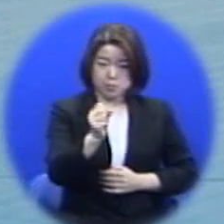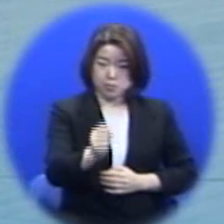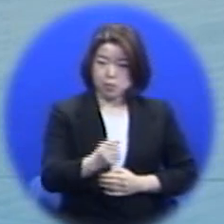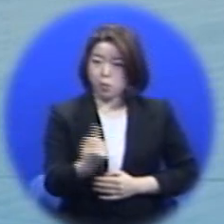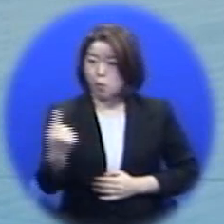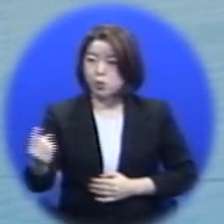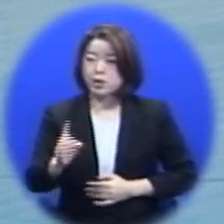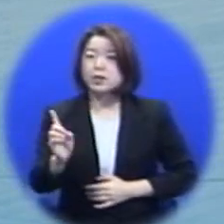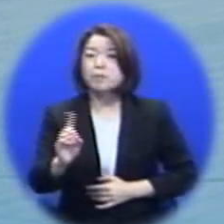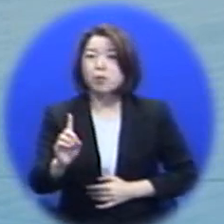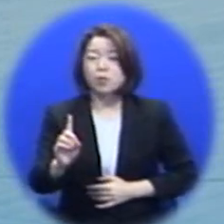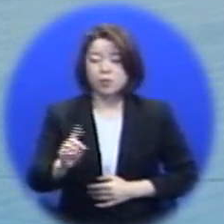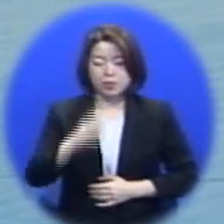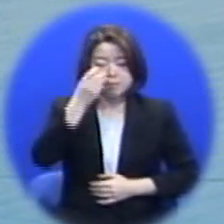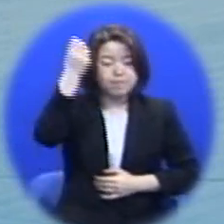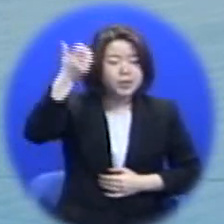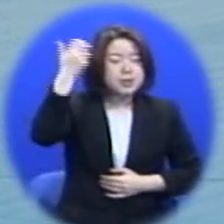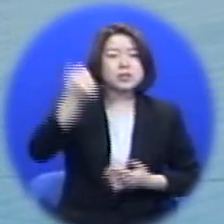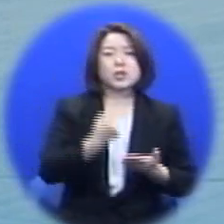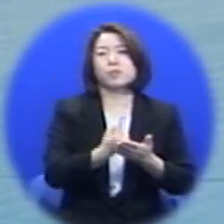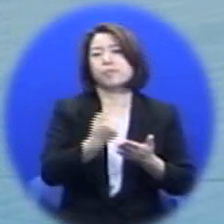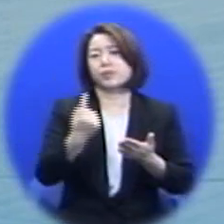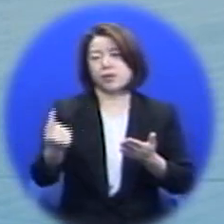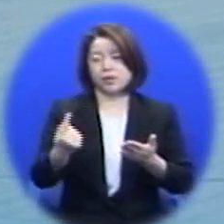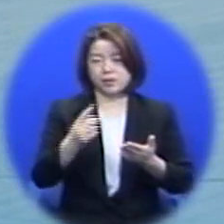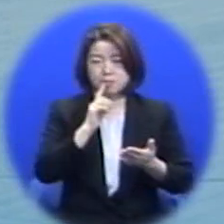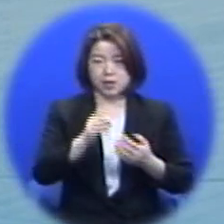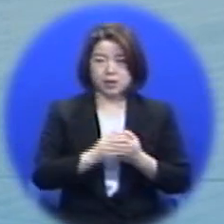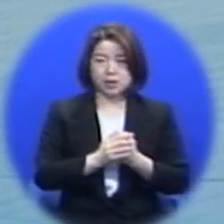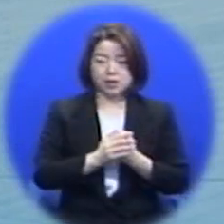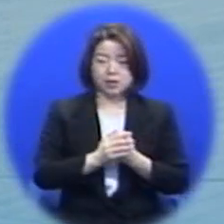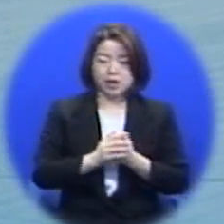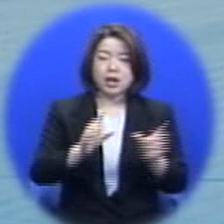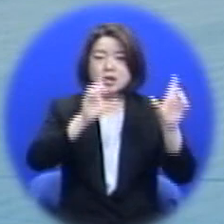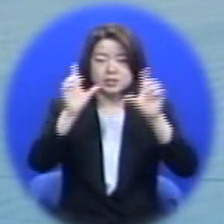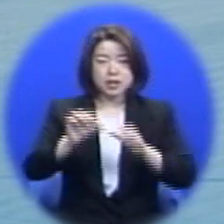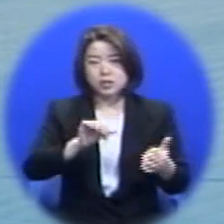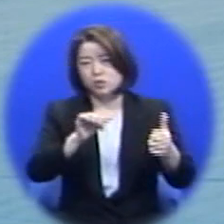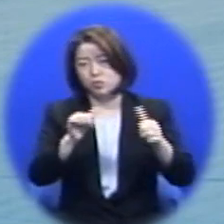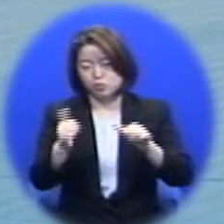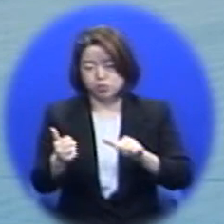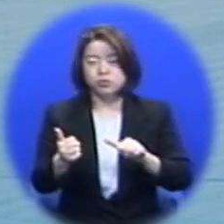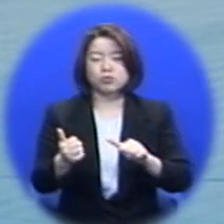거죠. 살아서나 죽은 교회가 되는 겁니다.